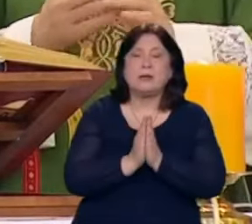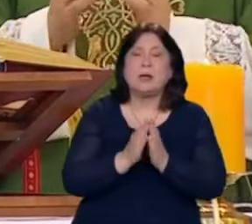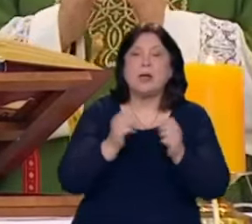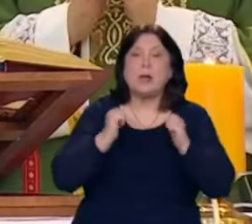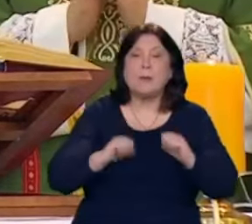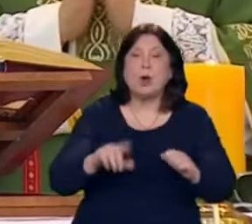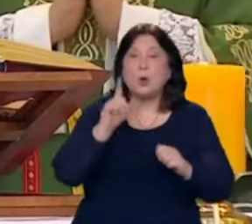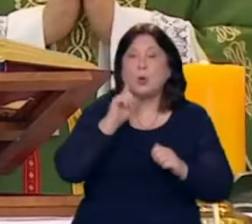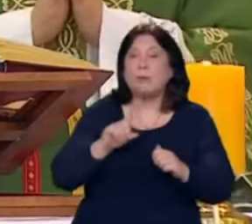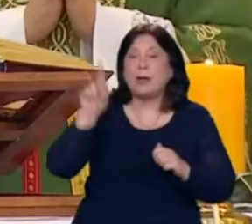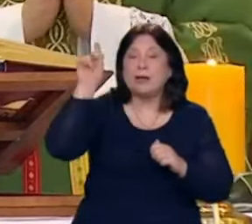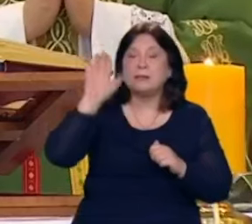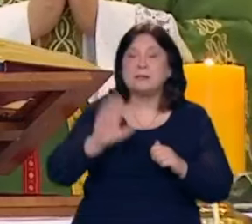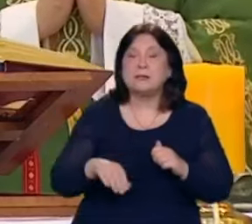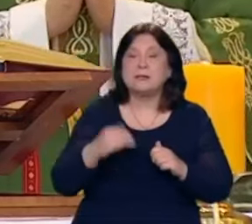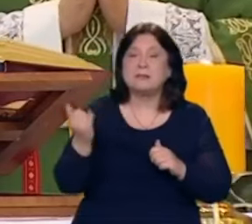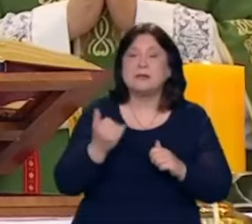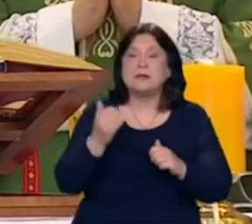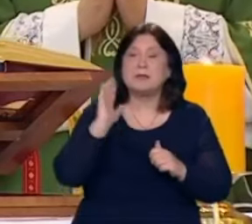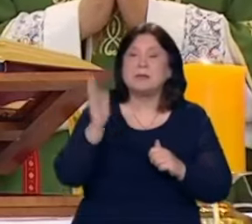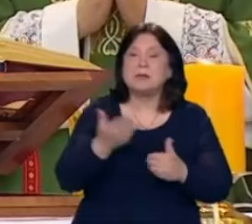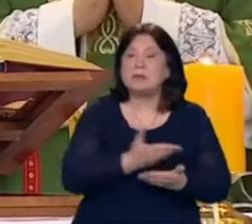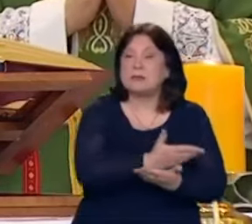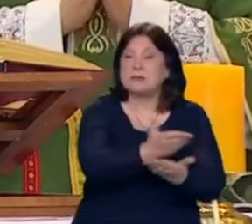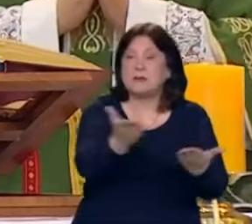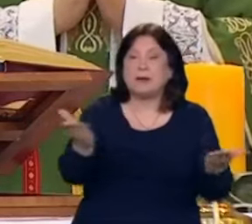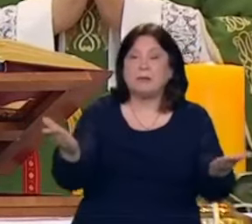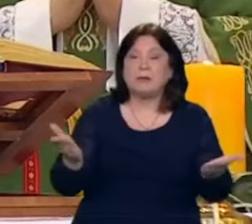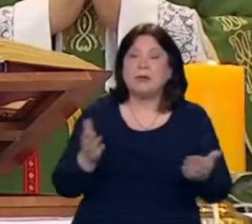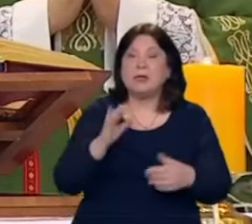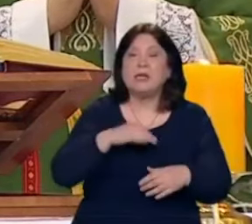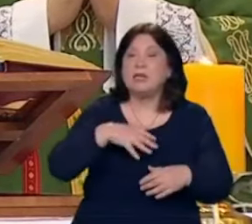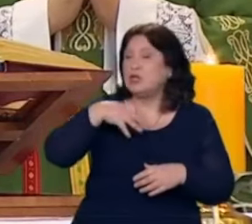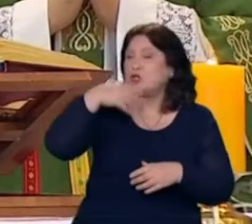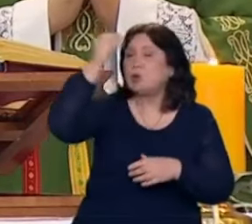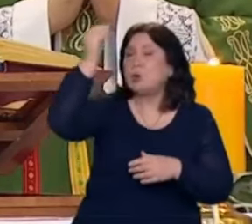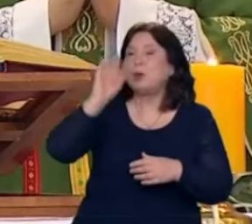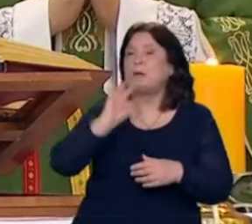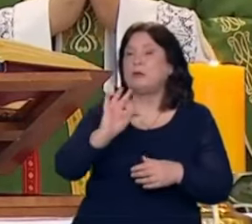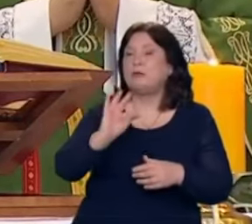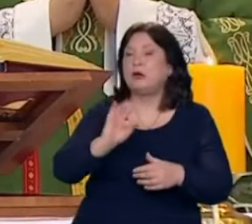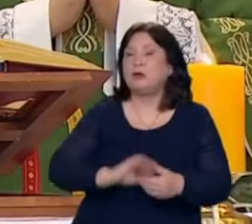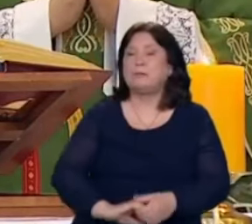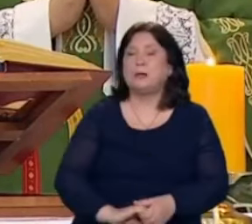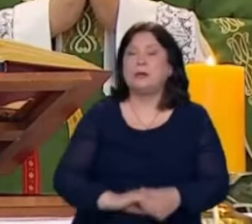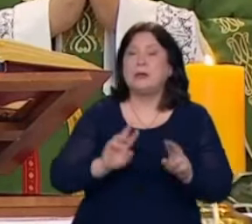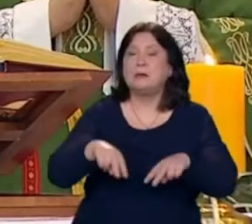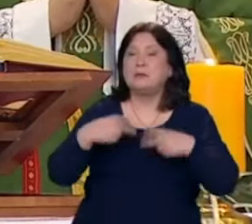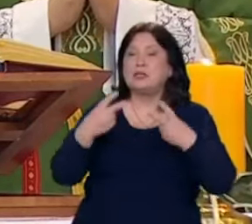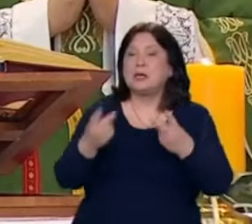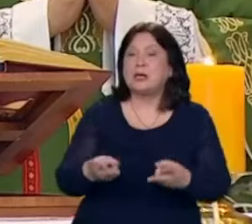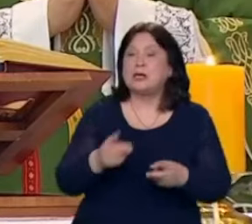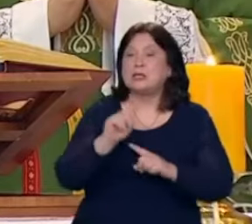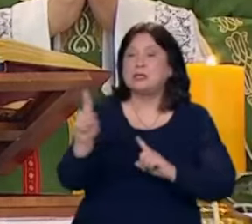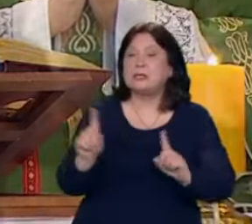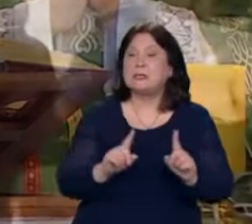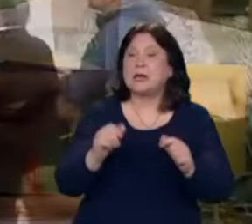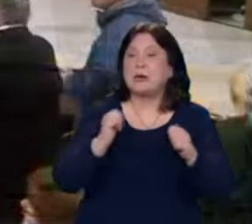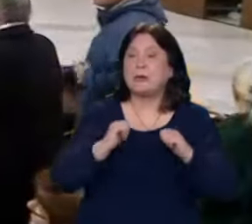pokój Pański Niech zawsze będzie z wami przekażcie sobie znak